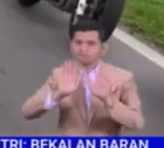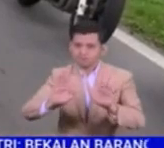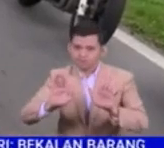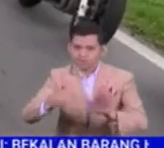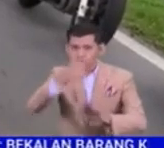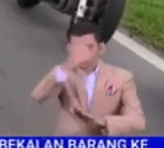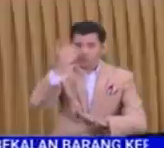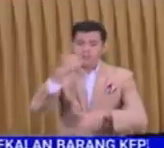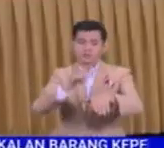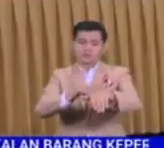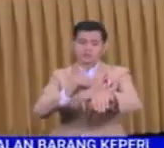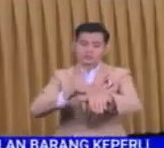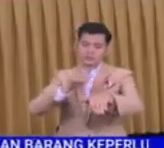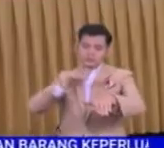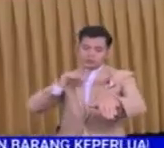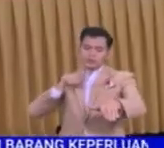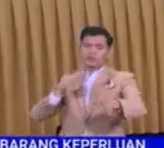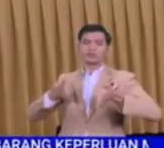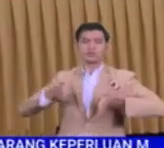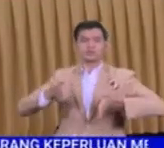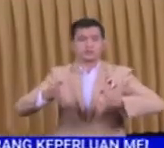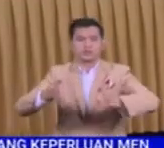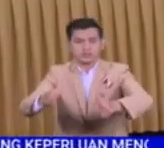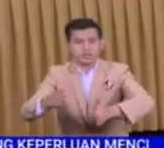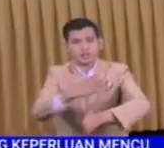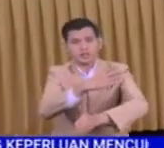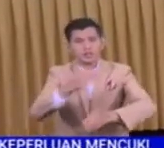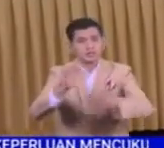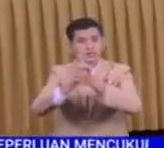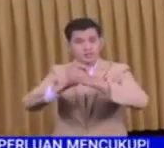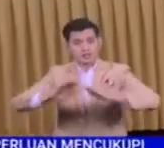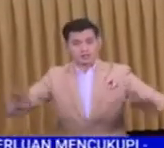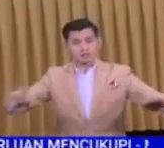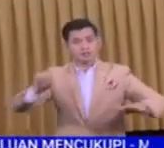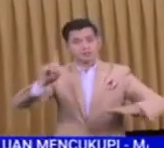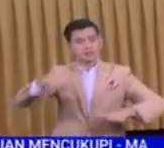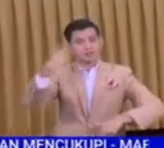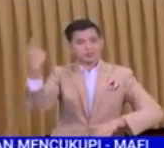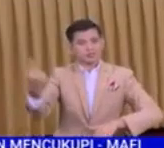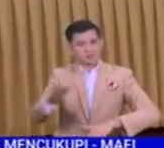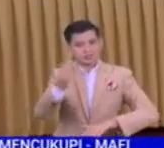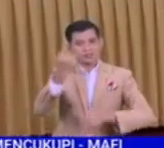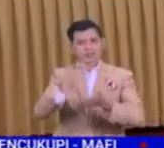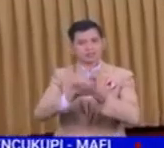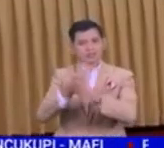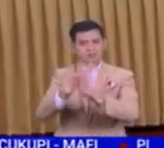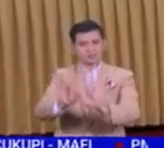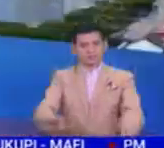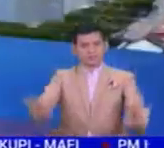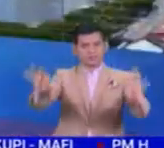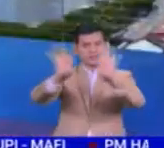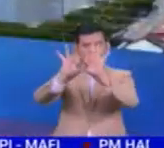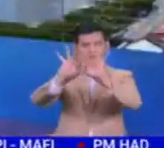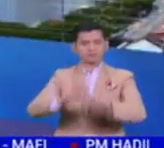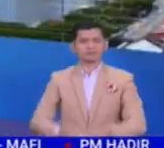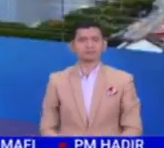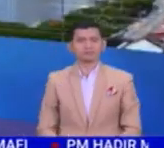memandangkan jumlah kenderaan semakin meningkat di jalan raya dan keselamatan perlu sentiasa diutamakan.